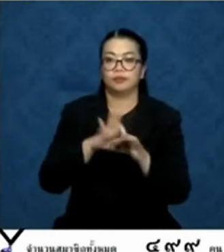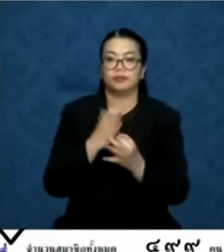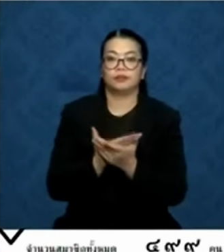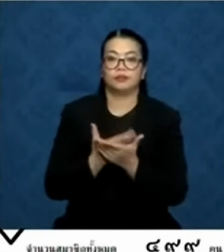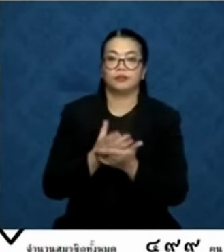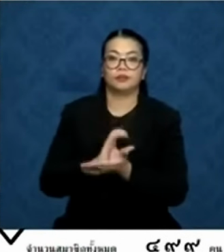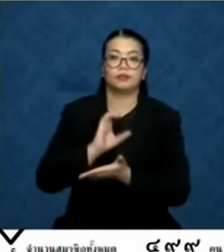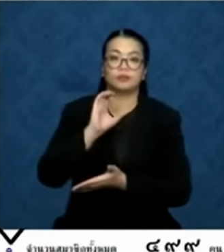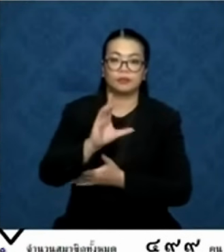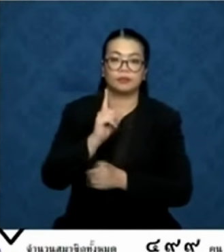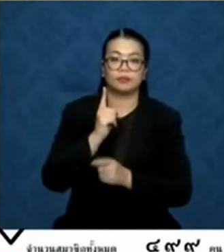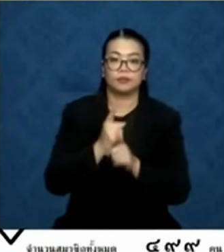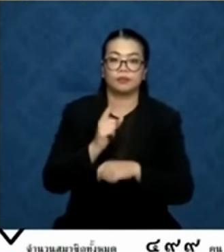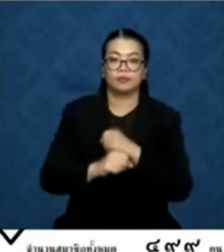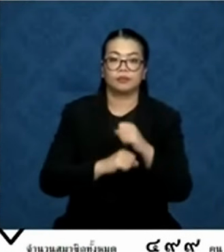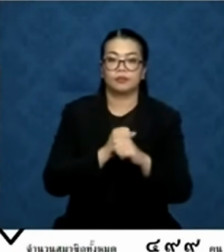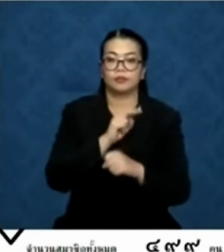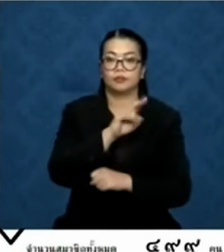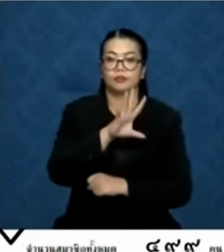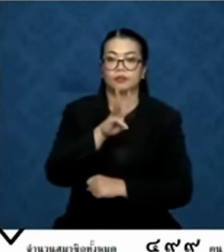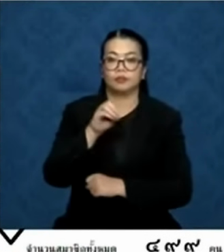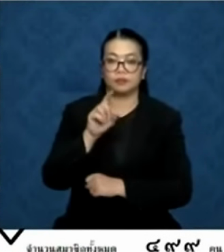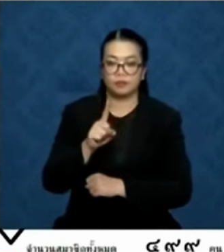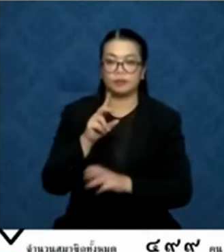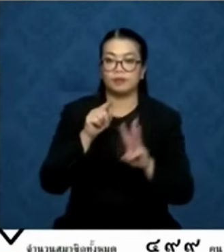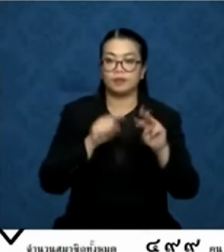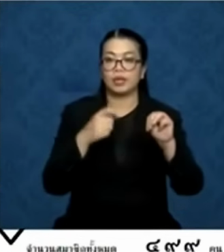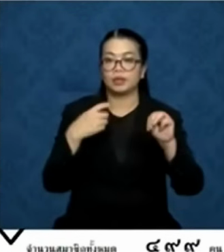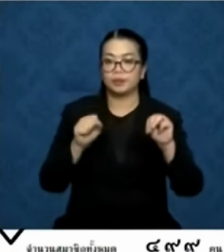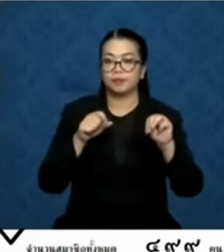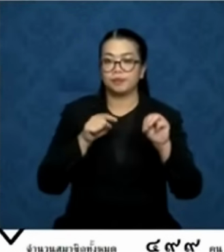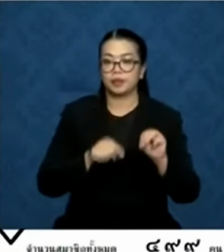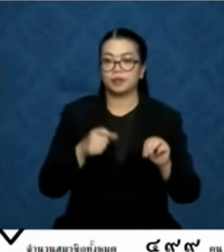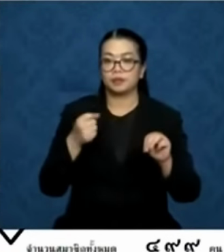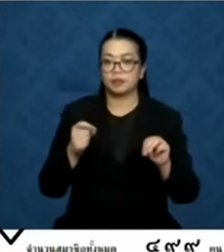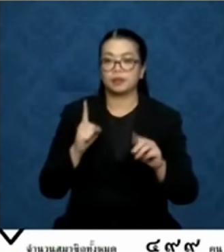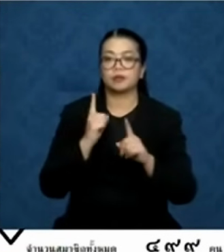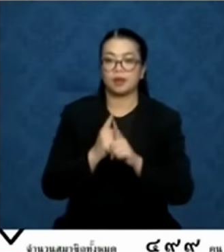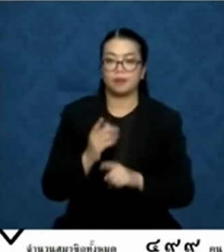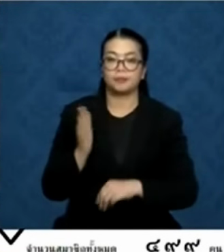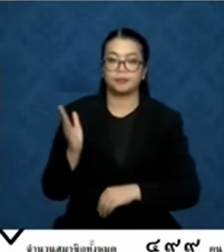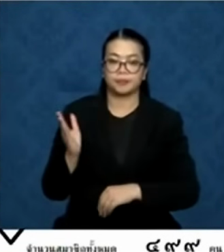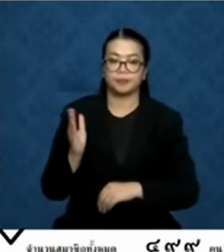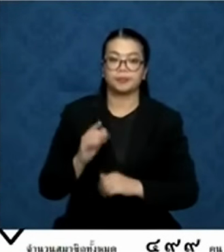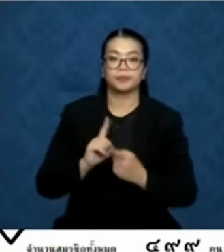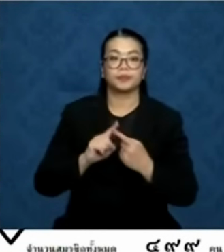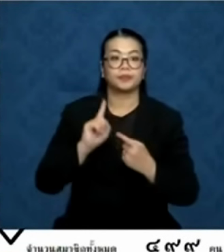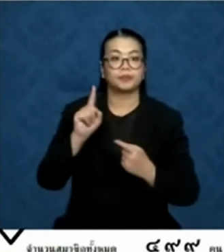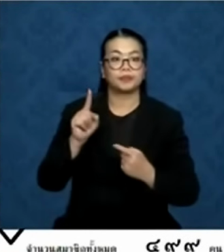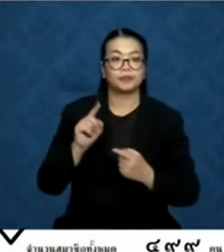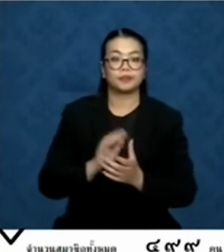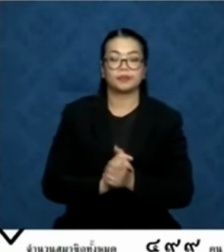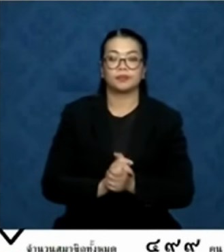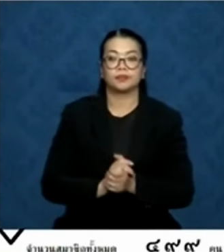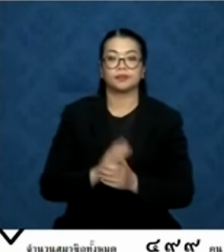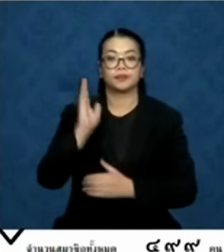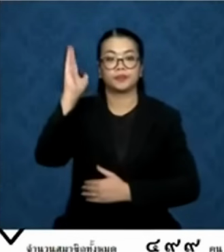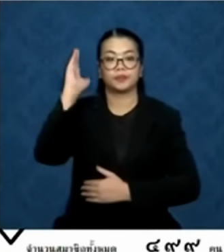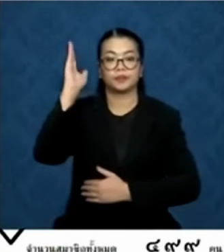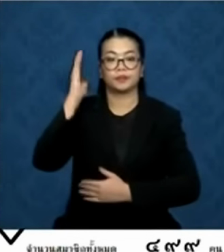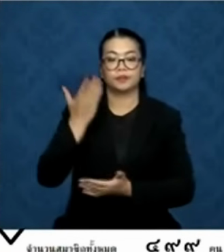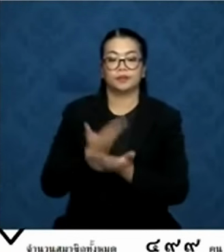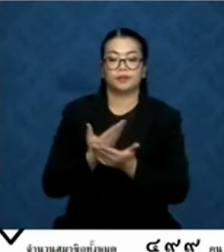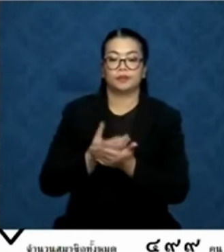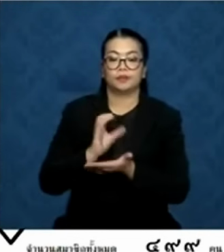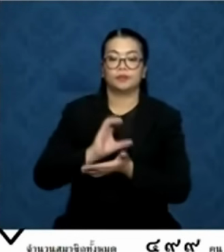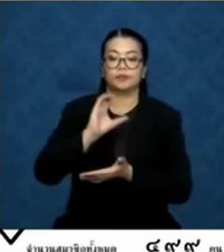พ.ศ. 2511มาตรา10และมาตรา11ดังนี้ข้อ1คำแถลงประกอบงบประมาณรายจ่